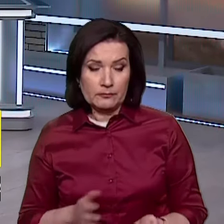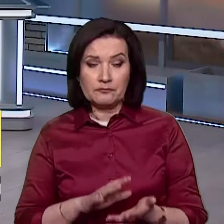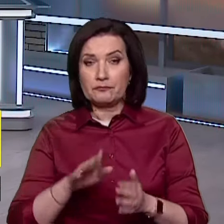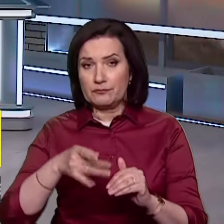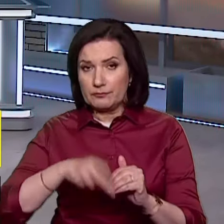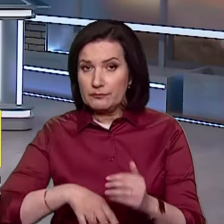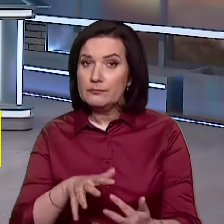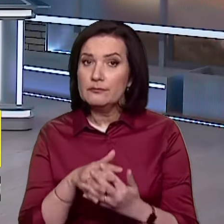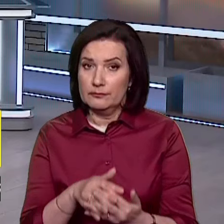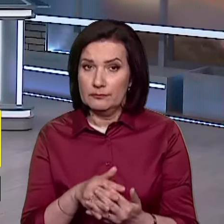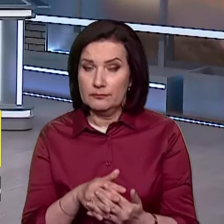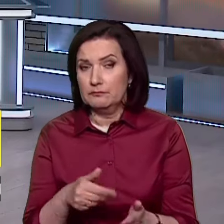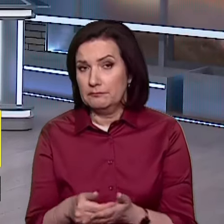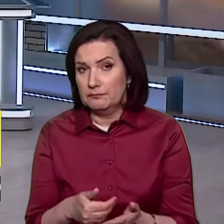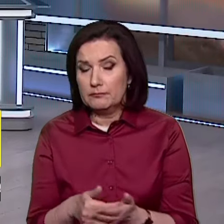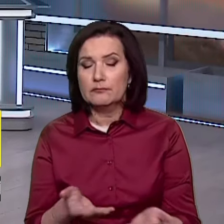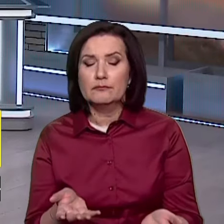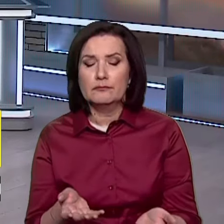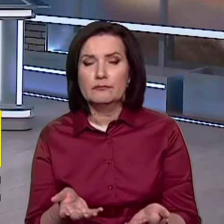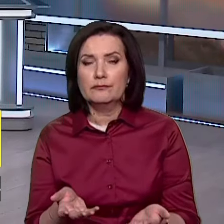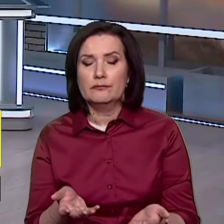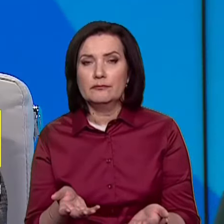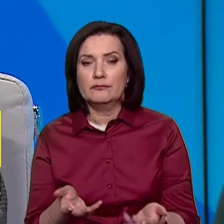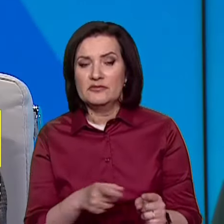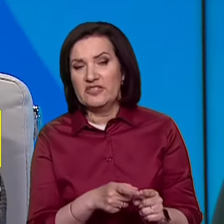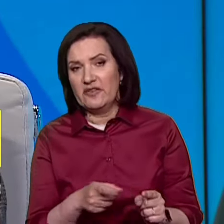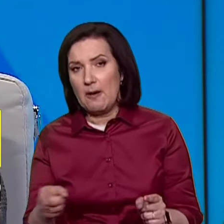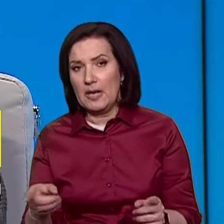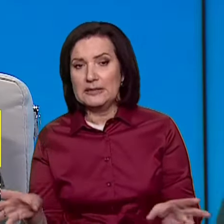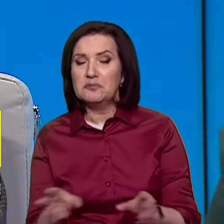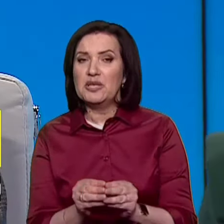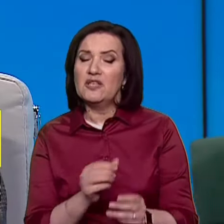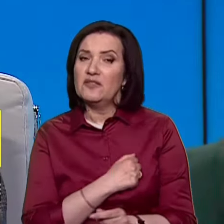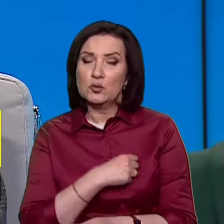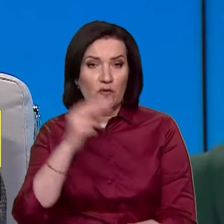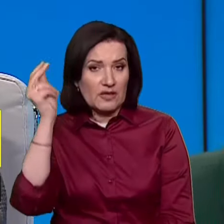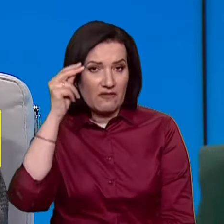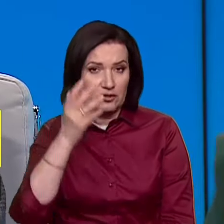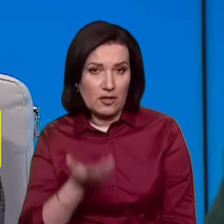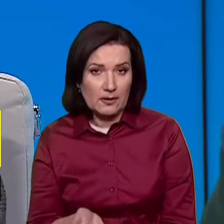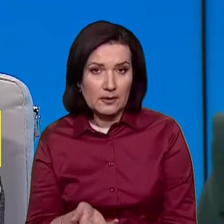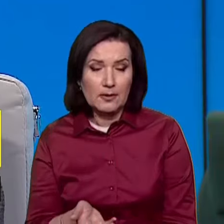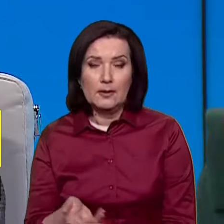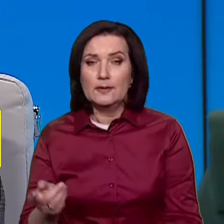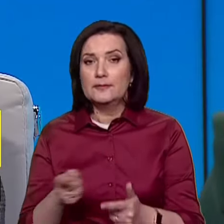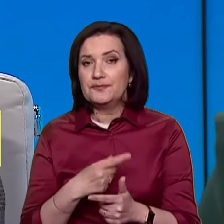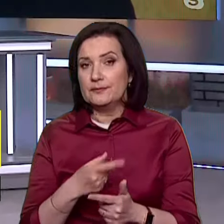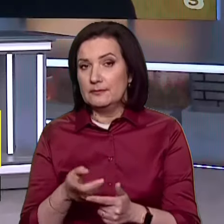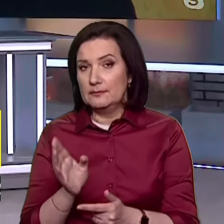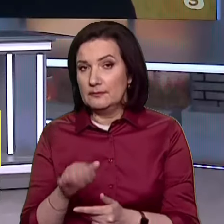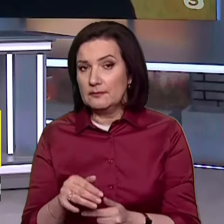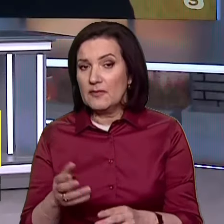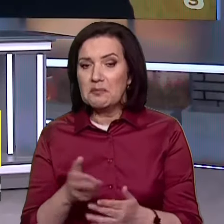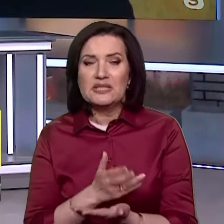Після завершення війни, наприклад, в рамках спільних військових навчань, або навіть